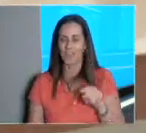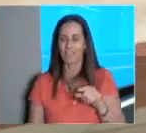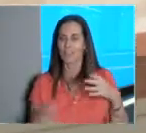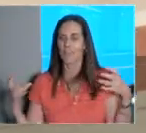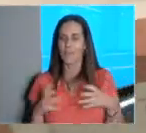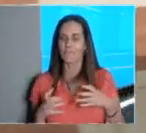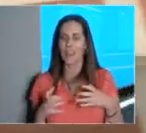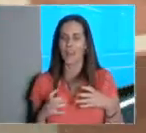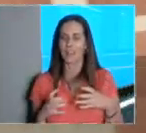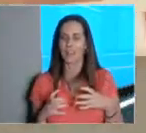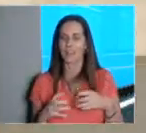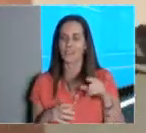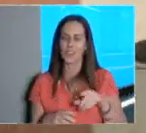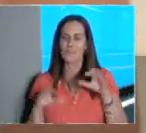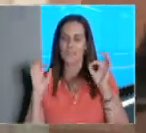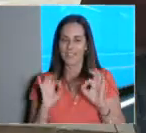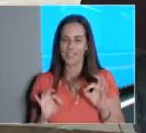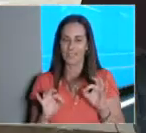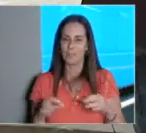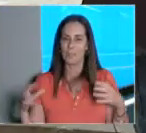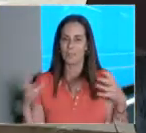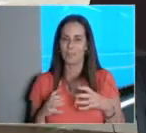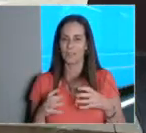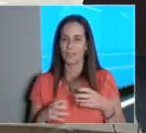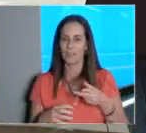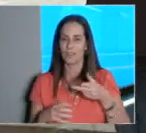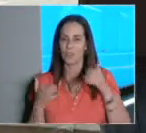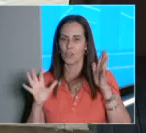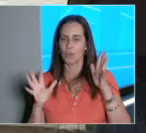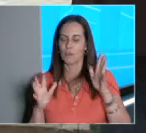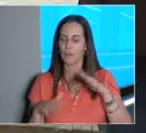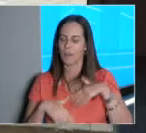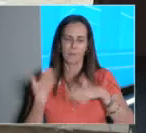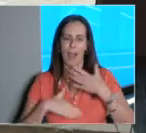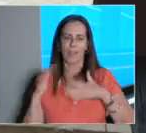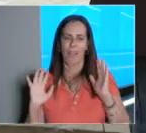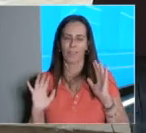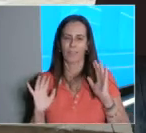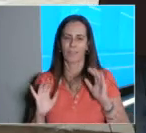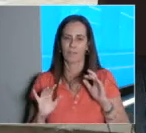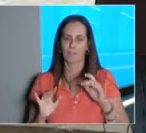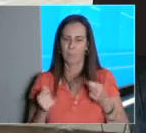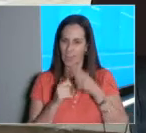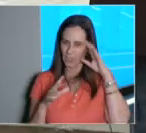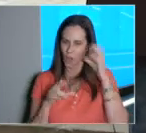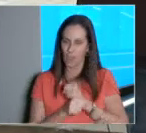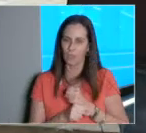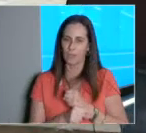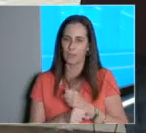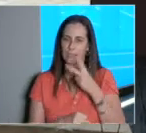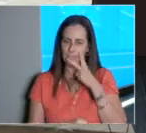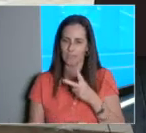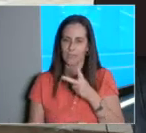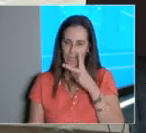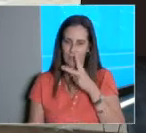זה מפלגה שהיא בעצם מפלגה יותר מדי סלט. אידיאולוגי או אנושי? כן,